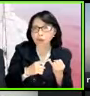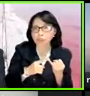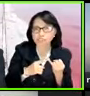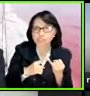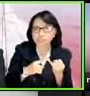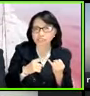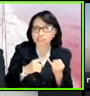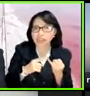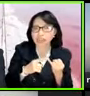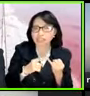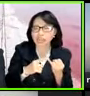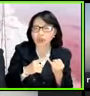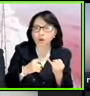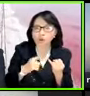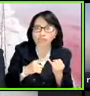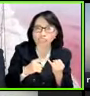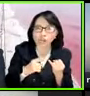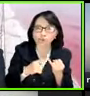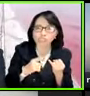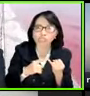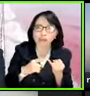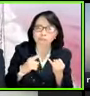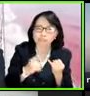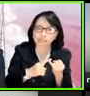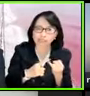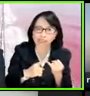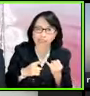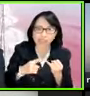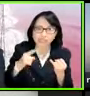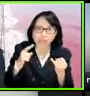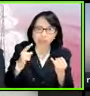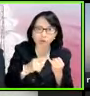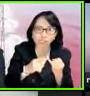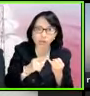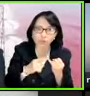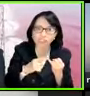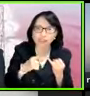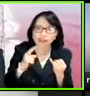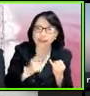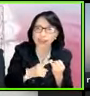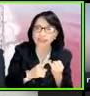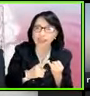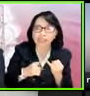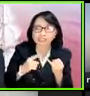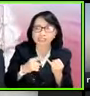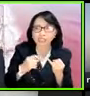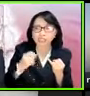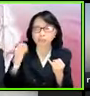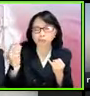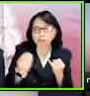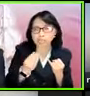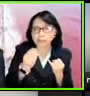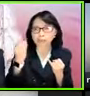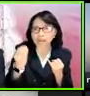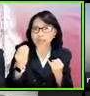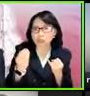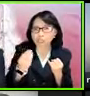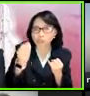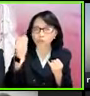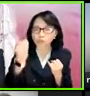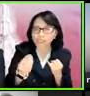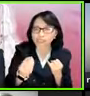Paulus Dia adalah orang Yahudi yang pintar dia orang Yahudi yang kayak yaitu mempunyai